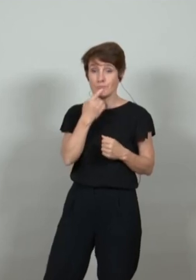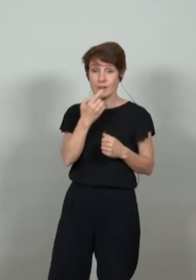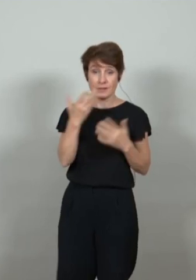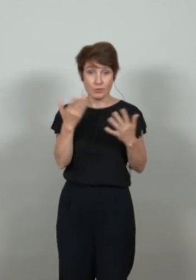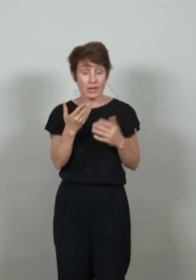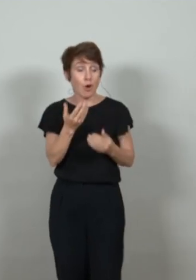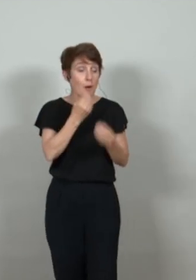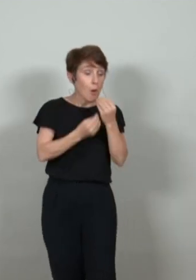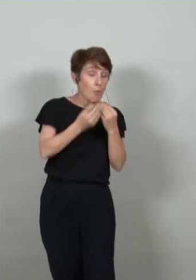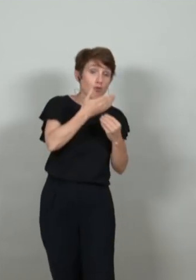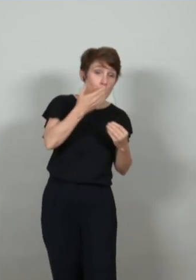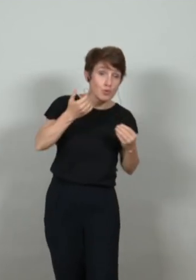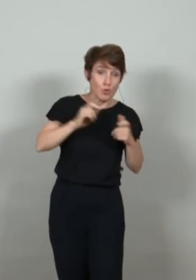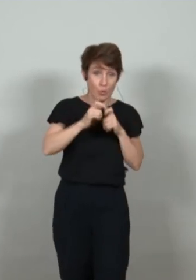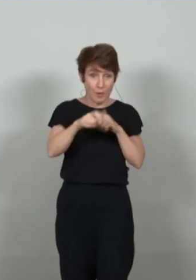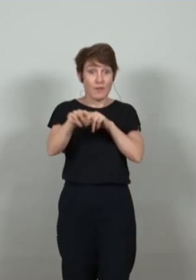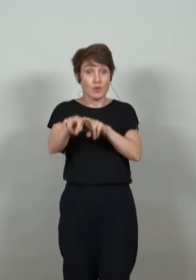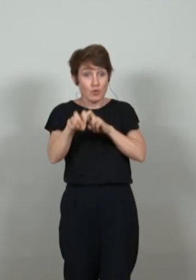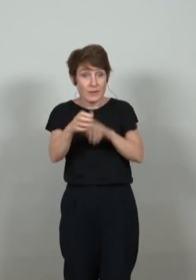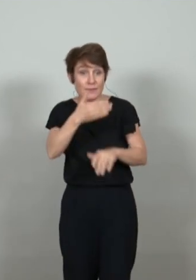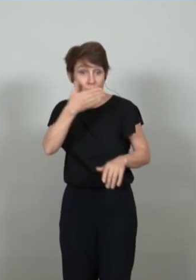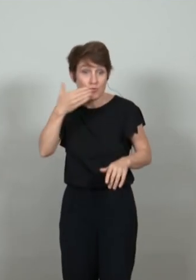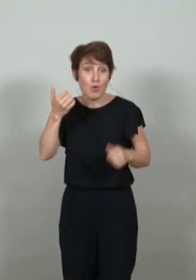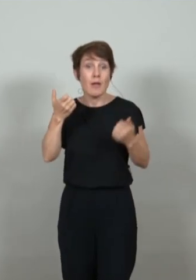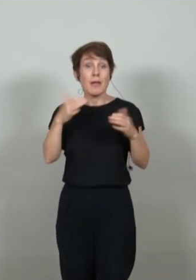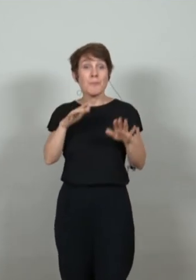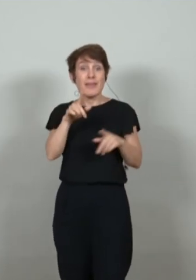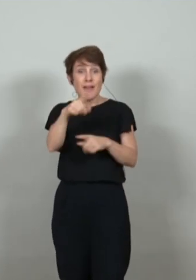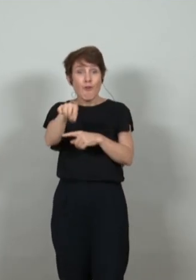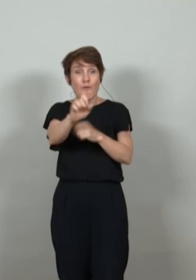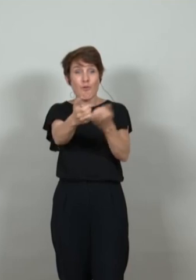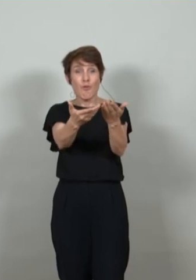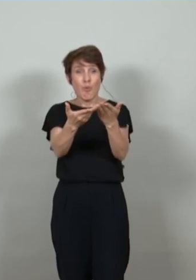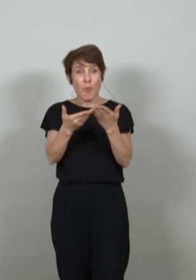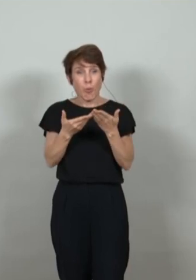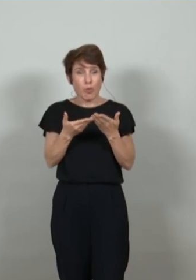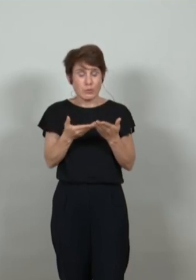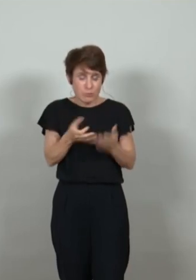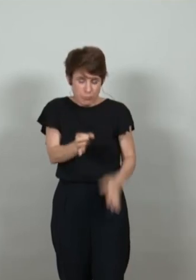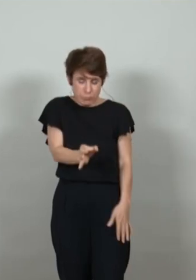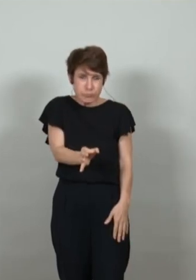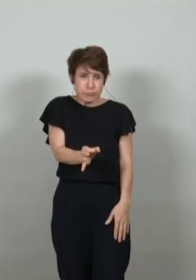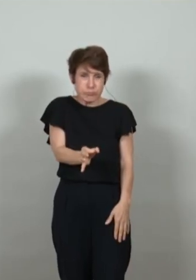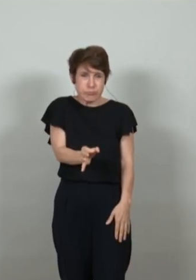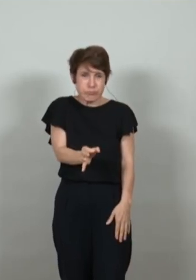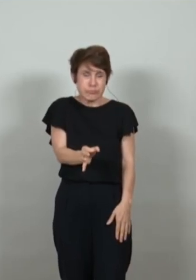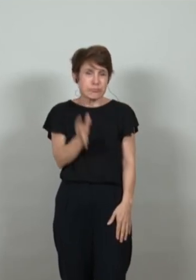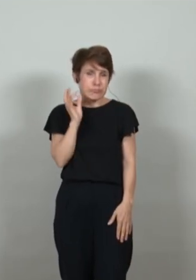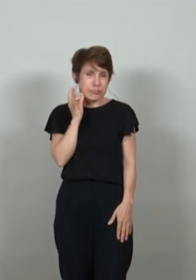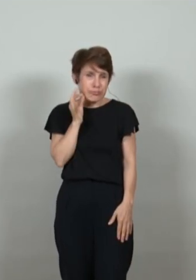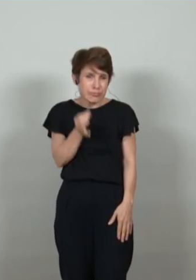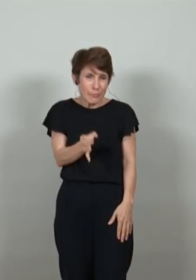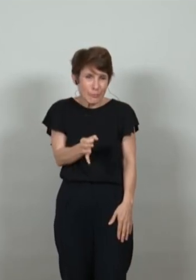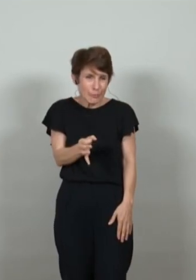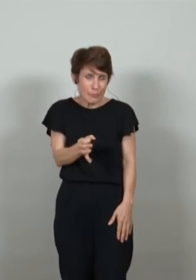mais néanmoins la façon dont vous vous l'utilisez c'est tellement tout petit c'est vraiment des échelles tellement minuscules sans grande